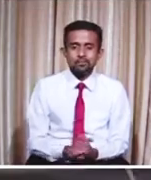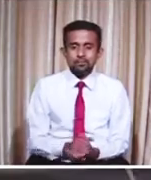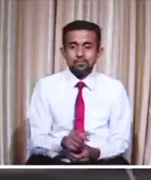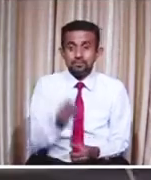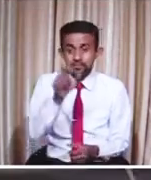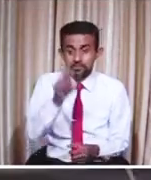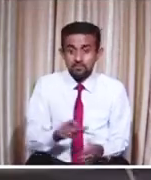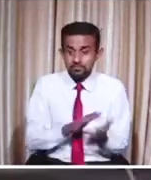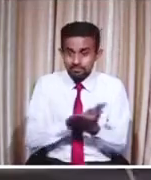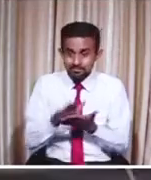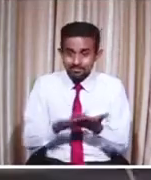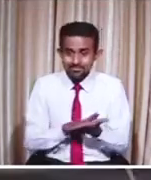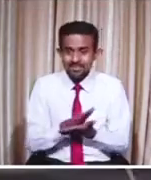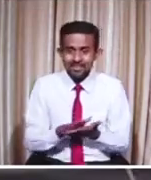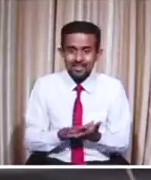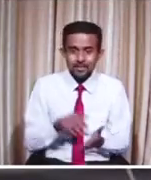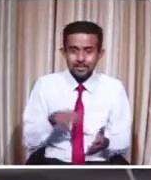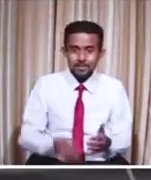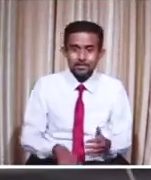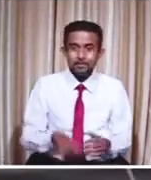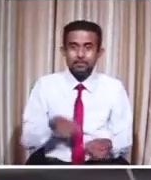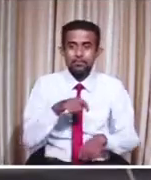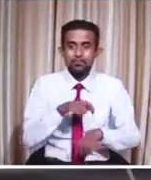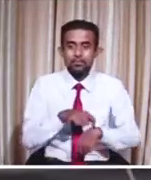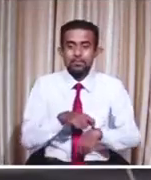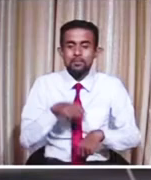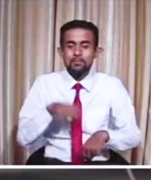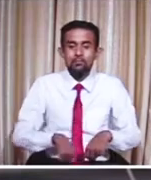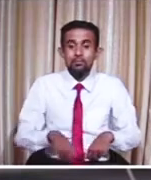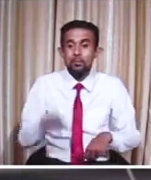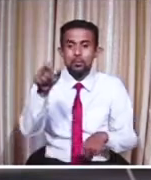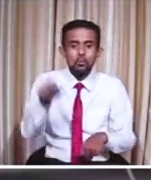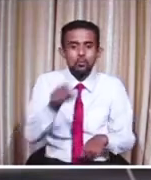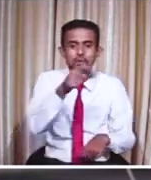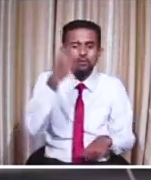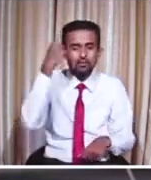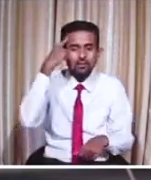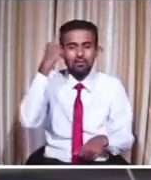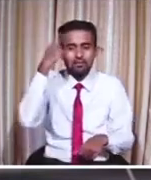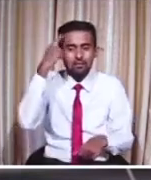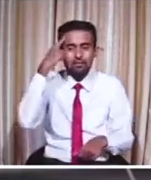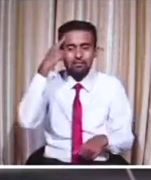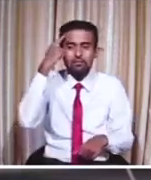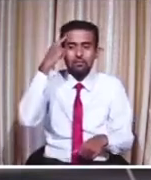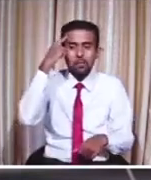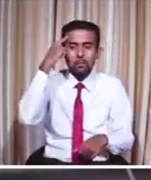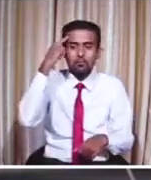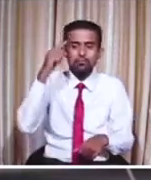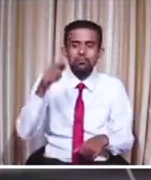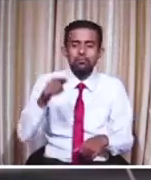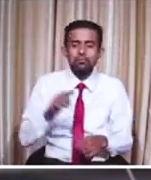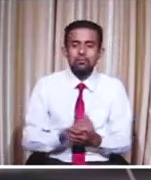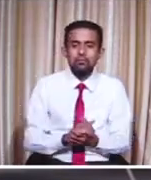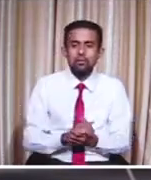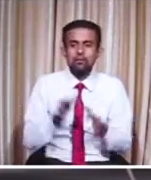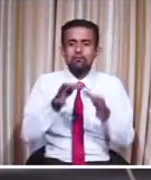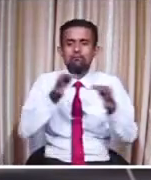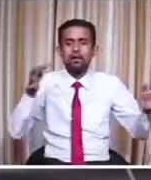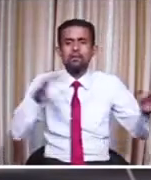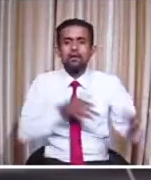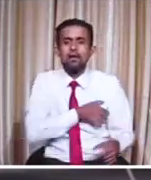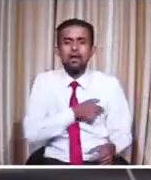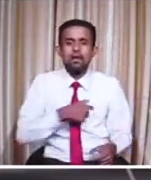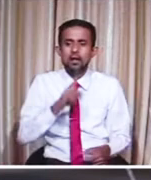Ini sa itu ama pahedili. Metana me ikhikena hitana me arar kau tu, wedi naik kaki gua bagai.